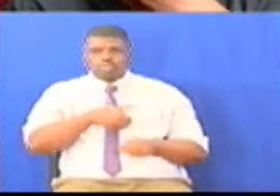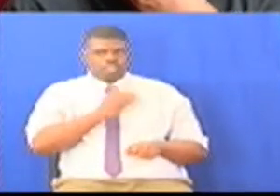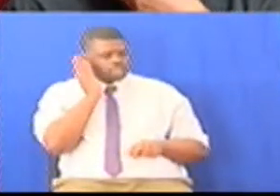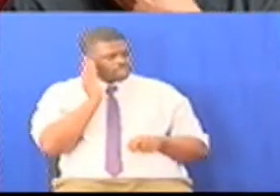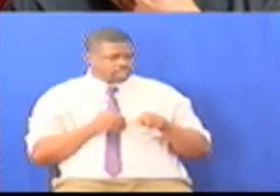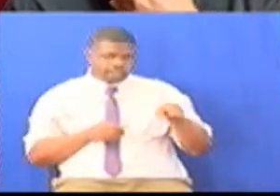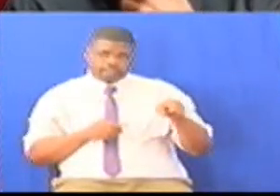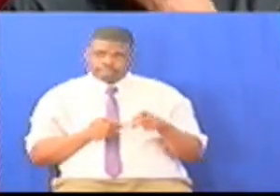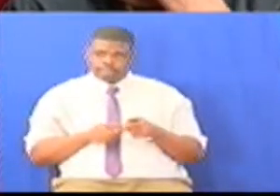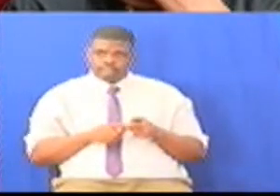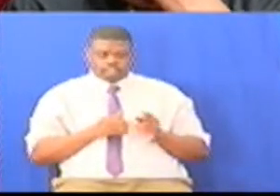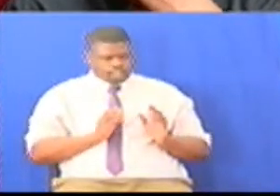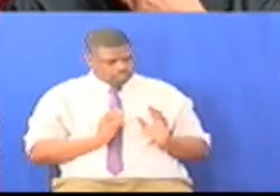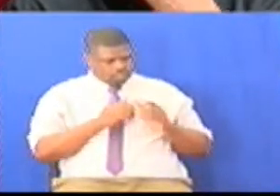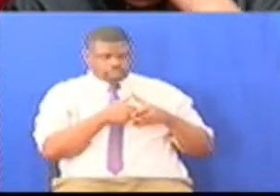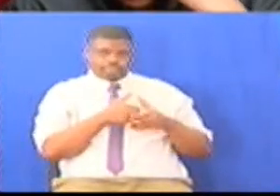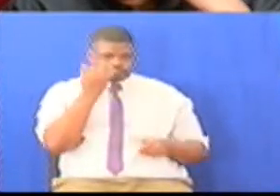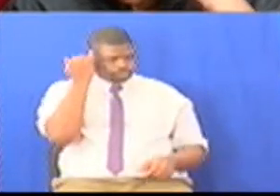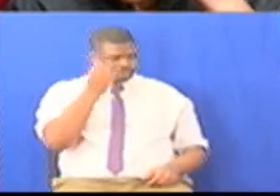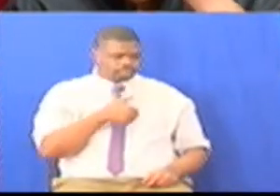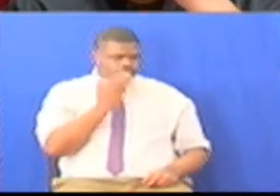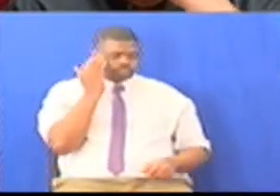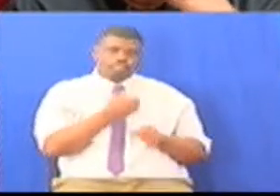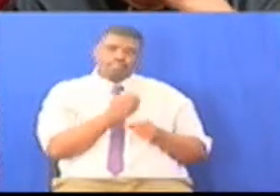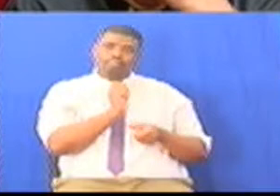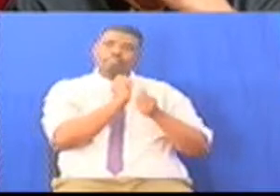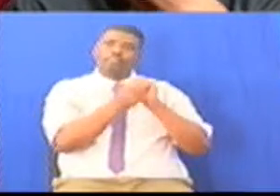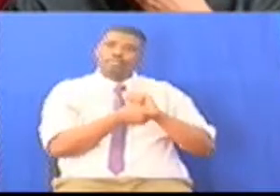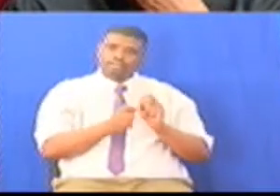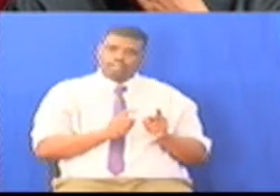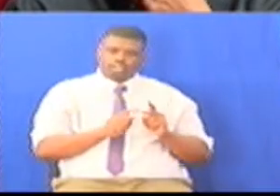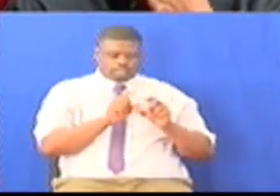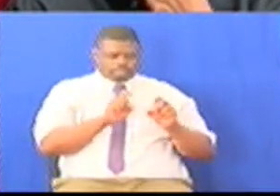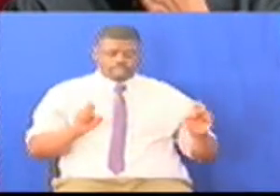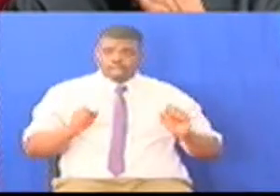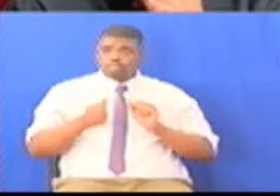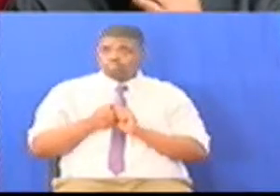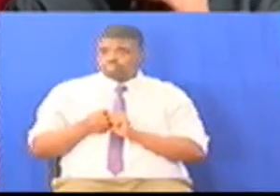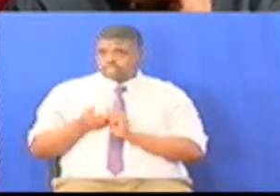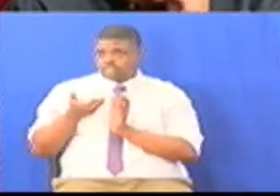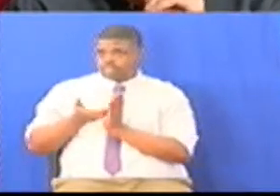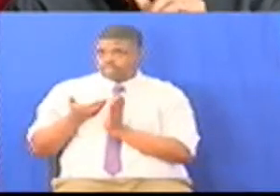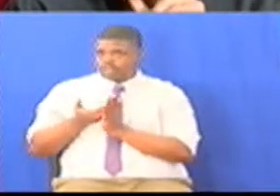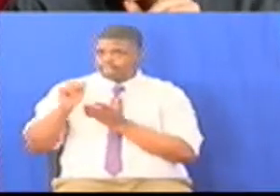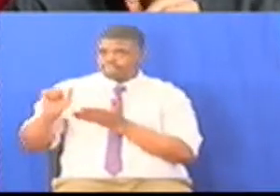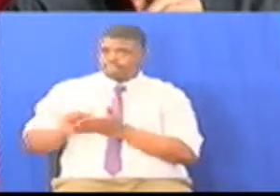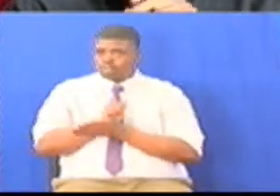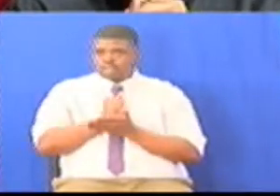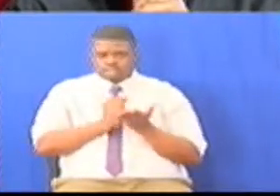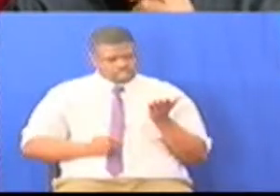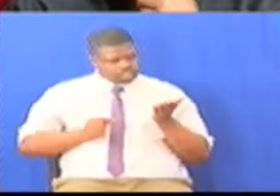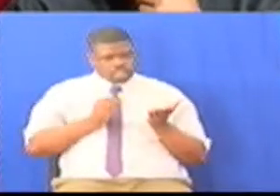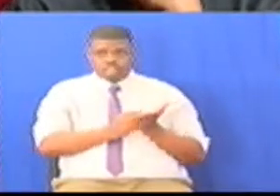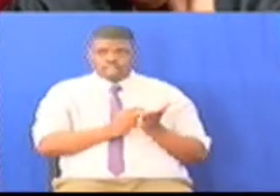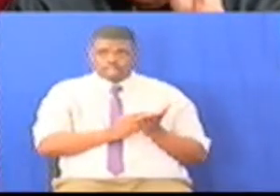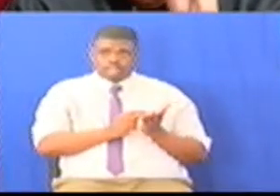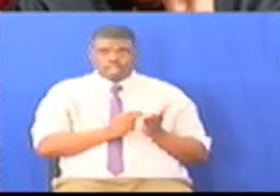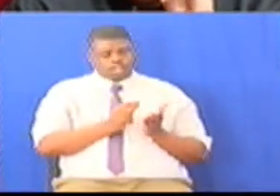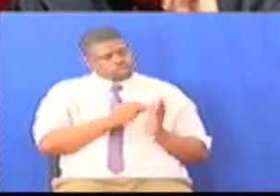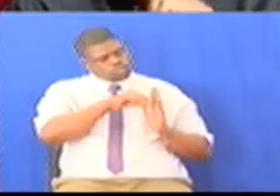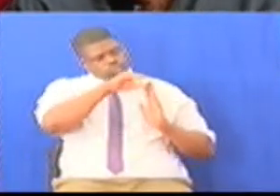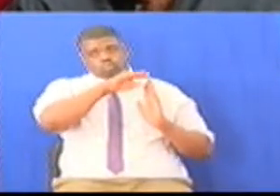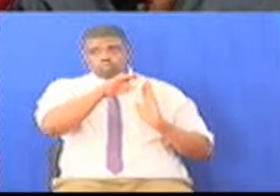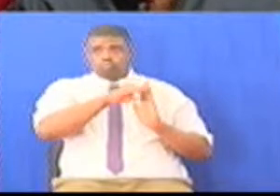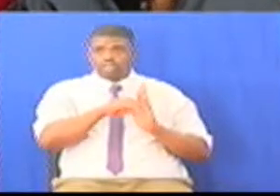ilishauri serikali kufanya mabadiliko kwenye ibara ya 10 ya mswada inayopendekeza kufuta aina hiyo ya hisa ili kuendelea kutumia